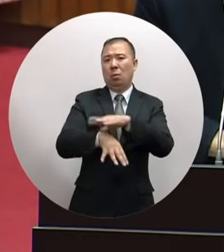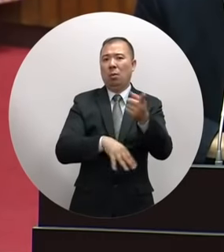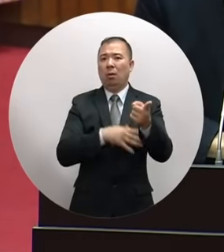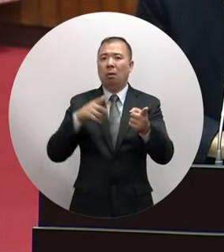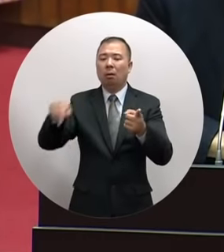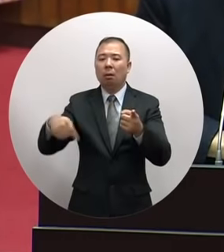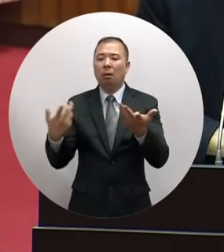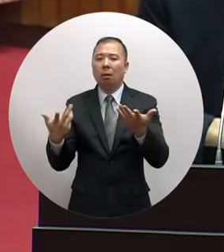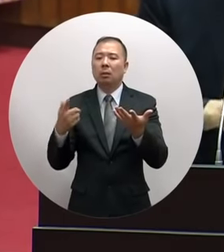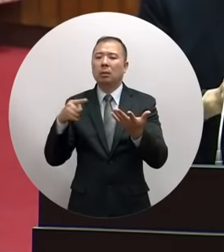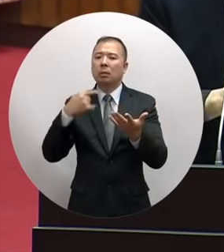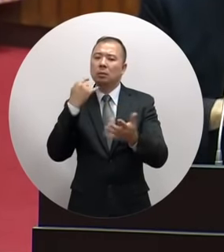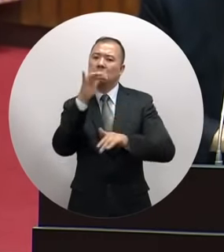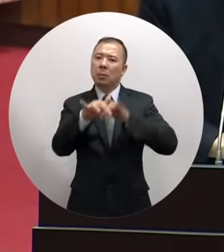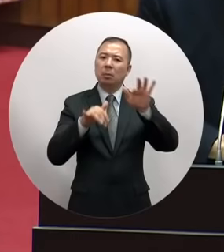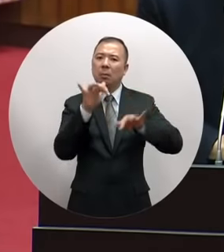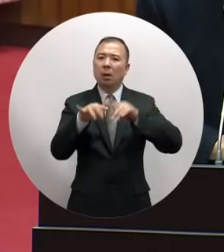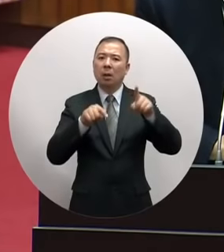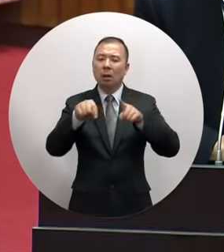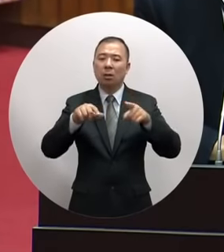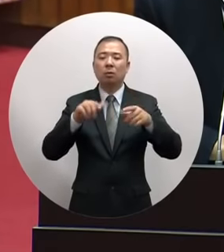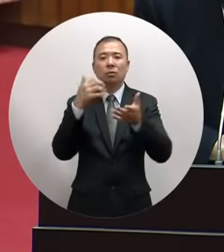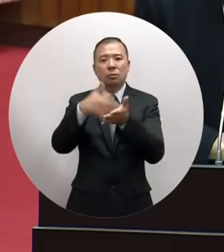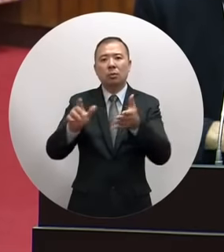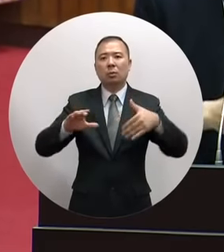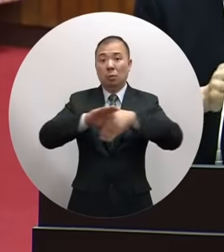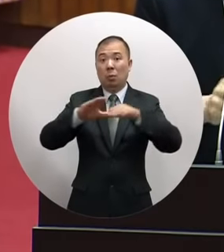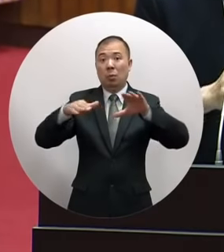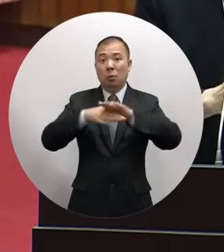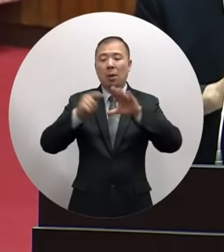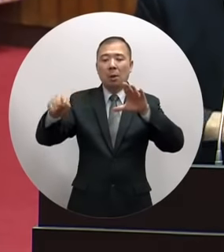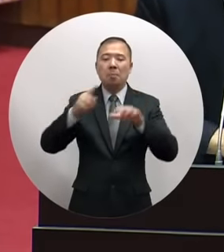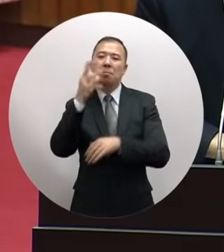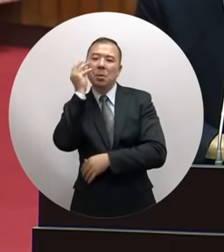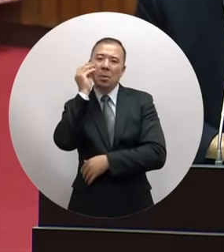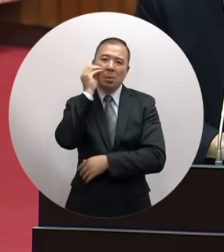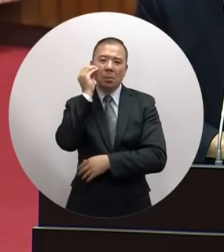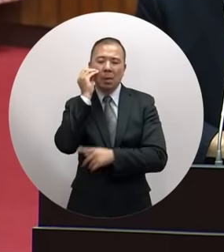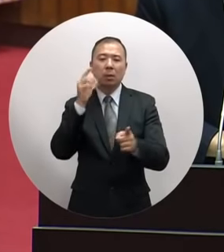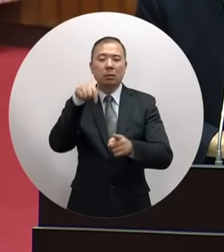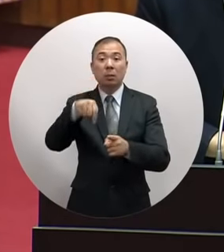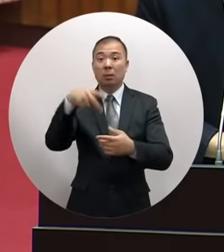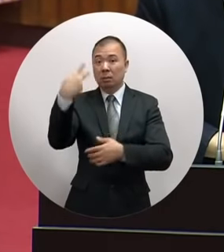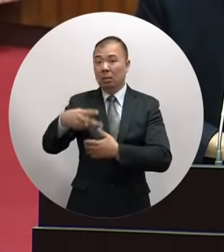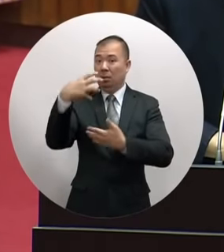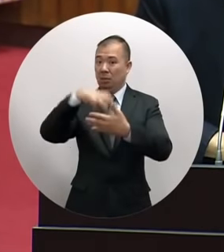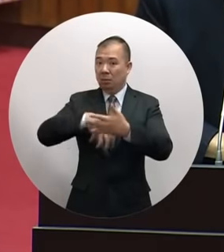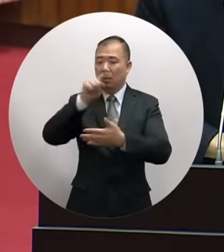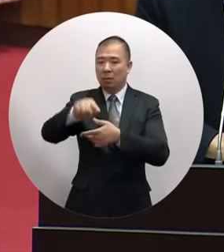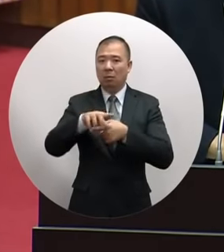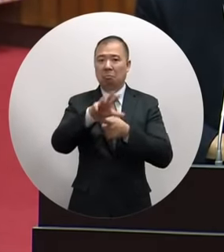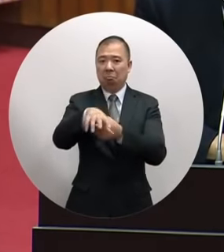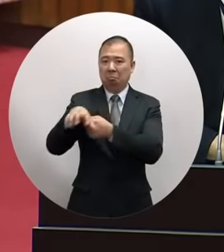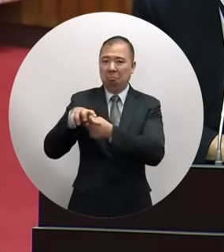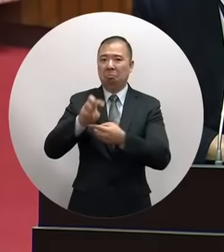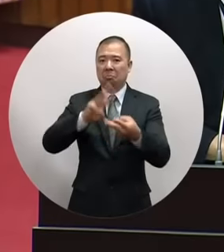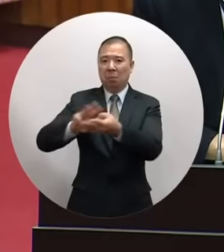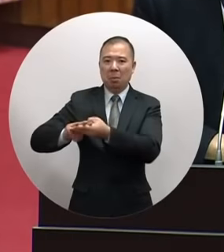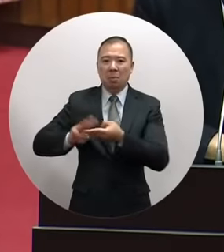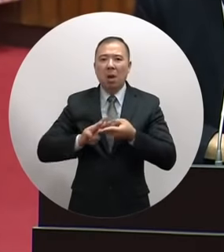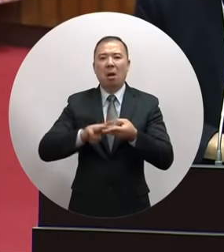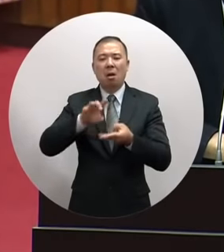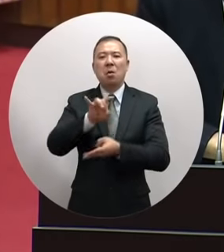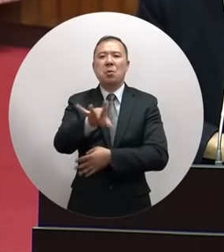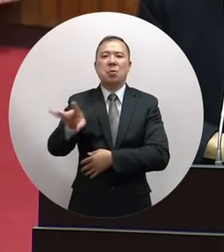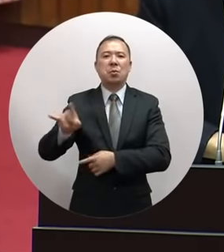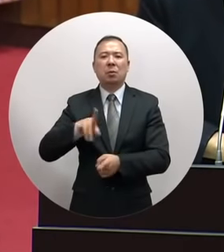但是它的地目啊，现在还是属于农业用地，所以这里面可能还有经过一些都市计划的一个过程